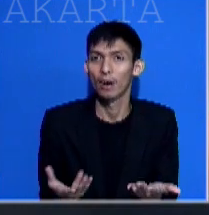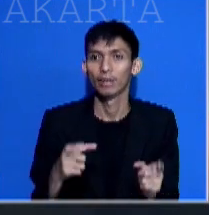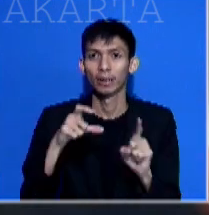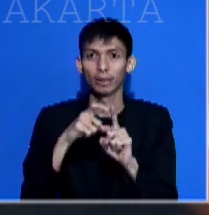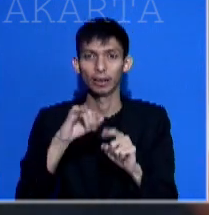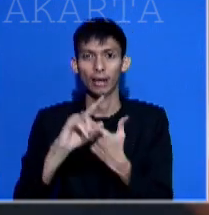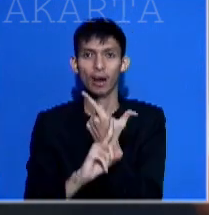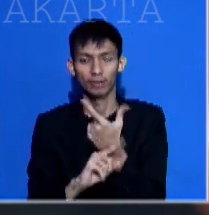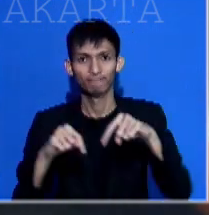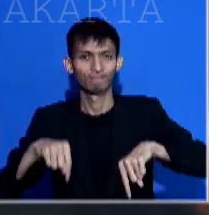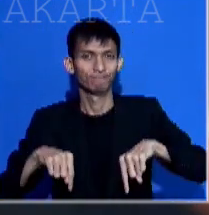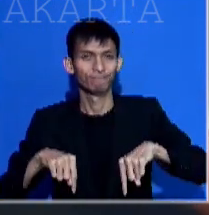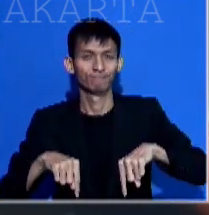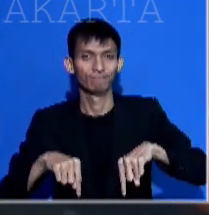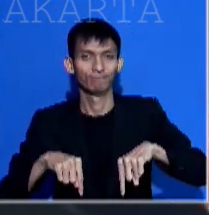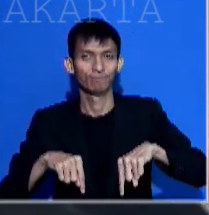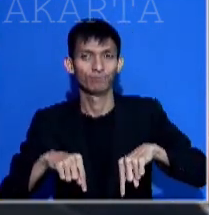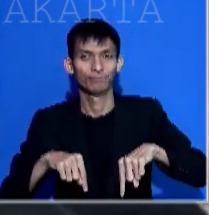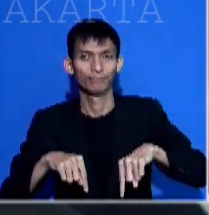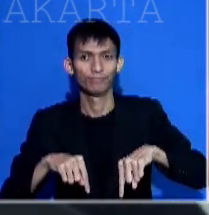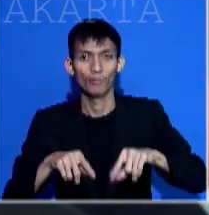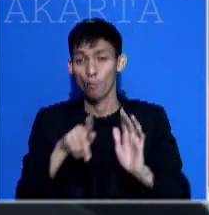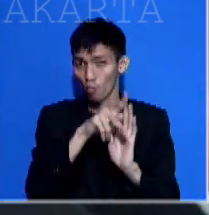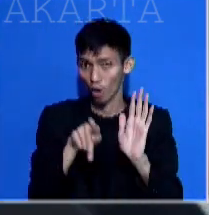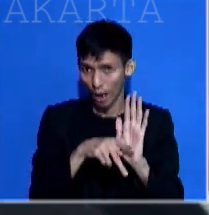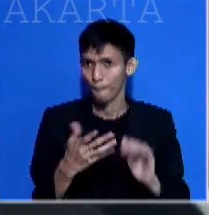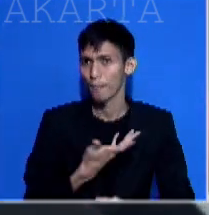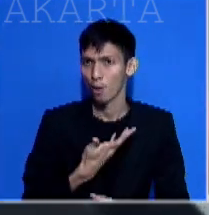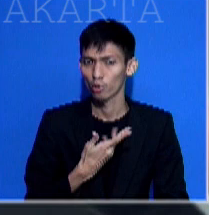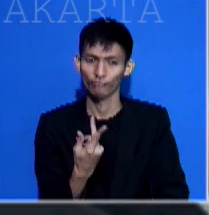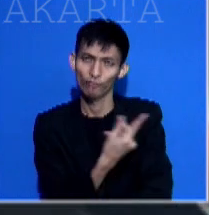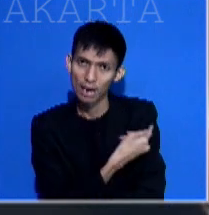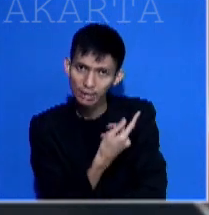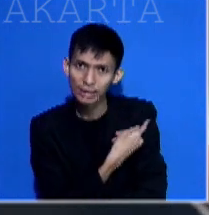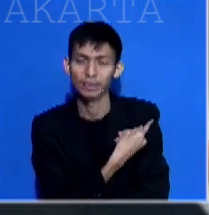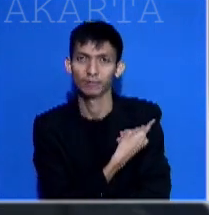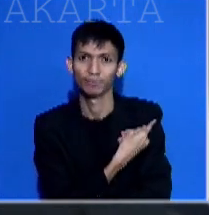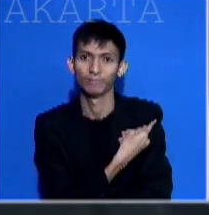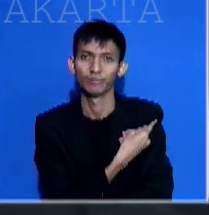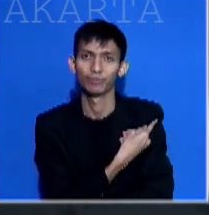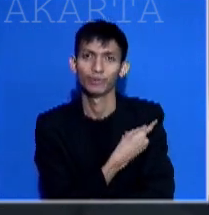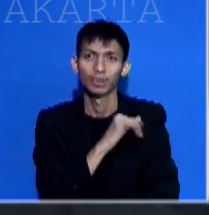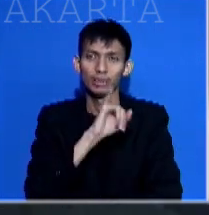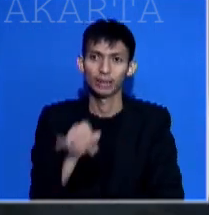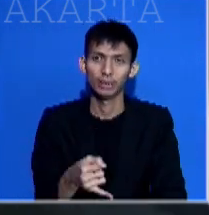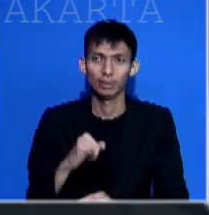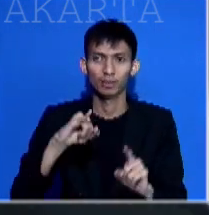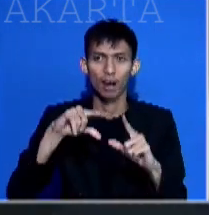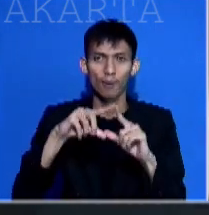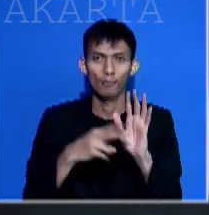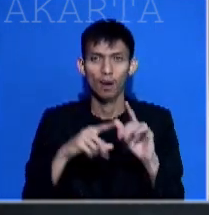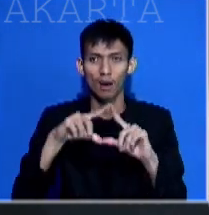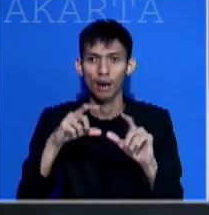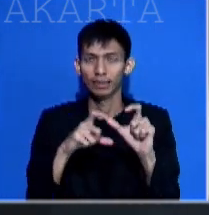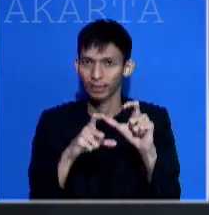sedang akan dilaksanakan program imunisasi Japanese encephalitis, yaitu untuk